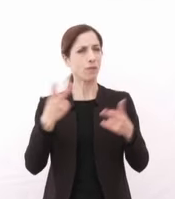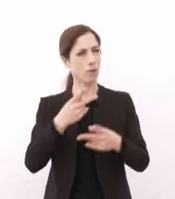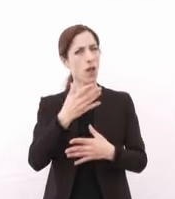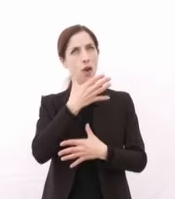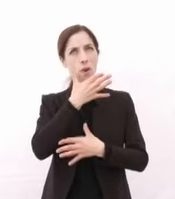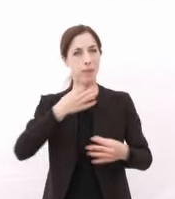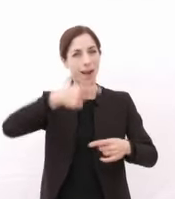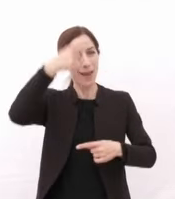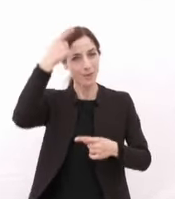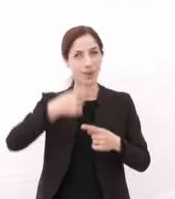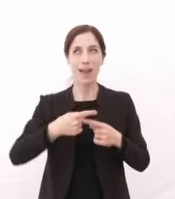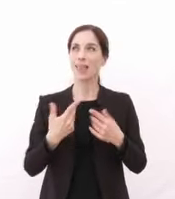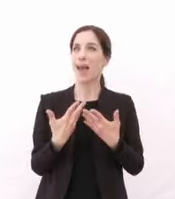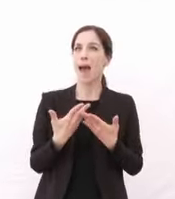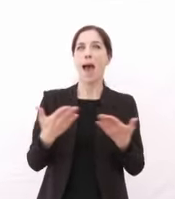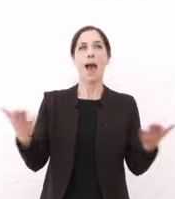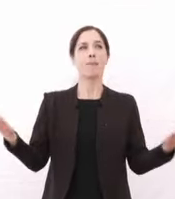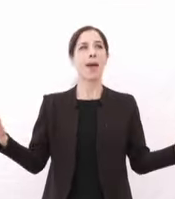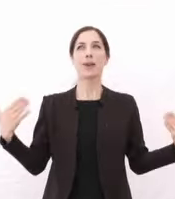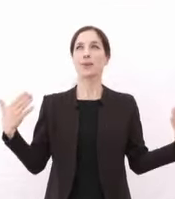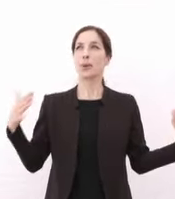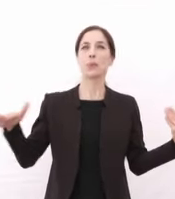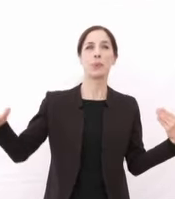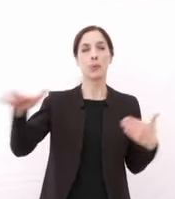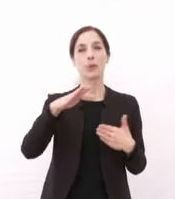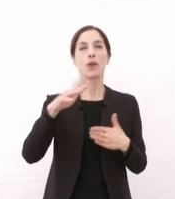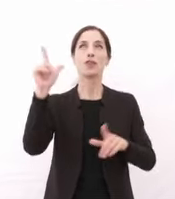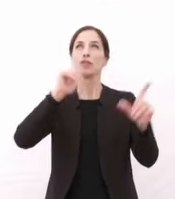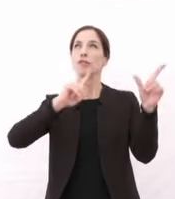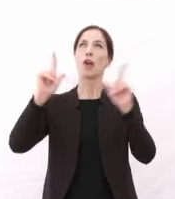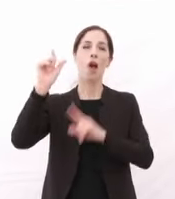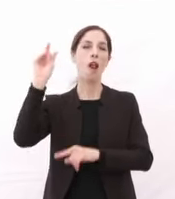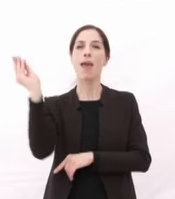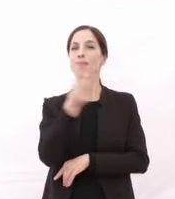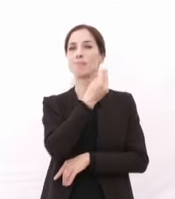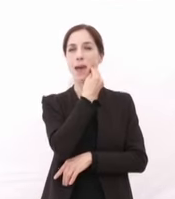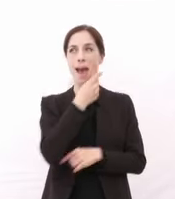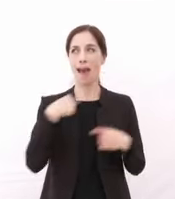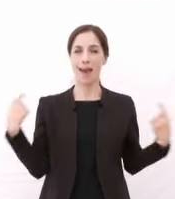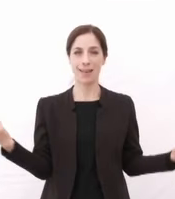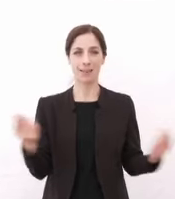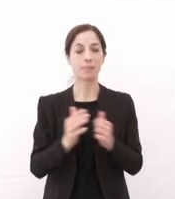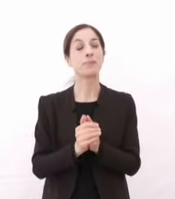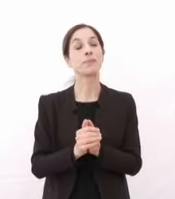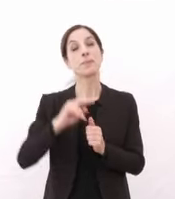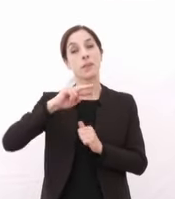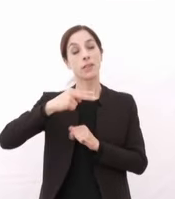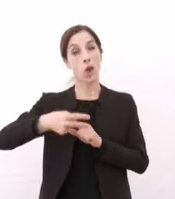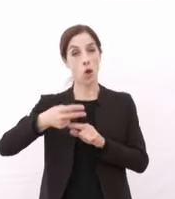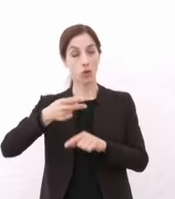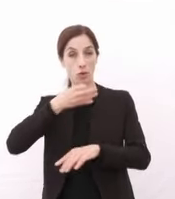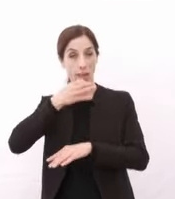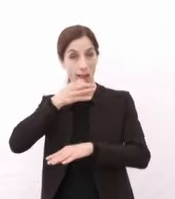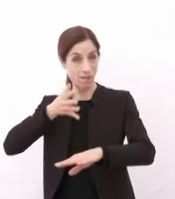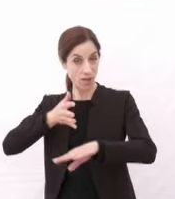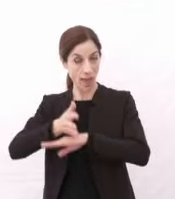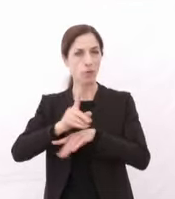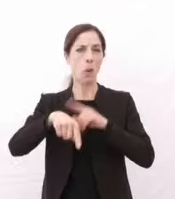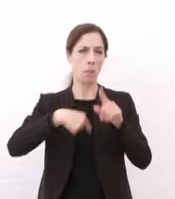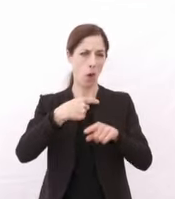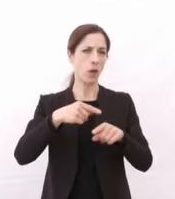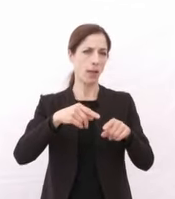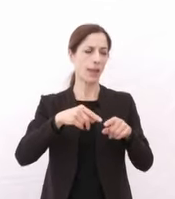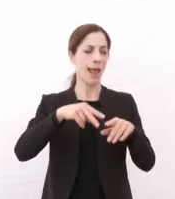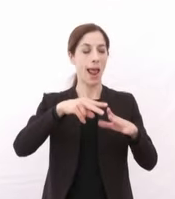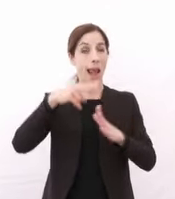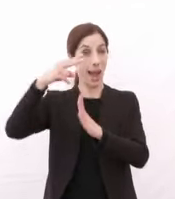siamo all'aperto e il sole ci bacia. Il secondo intervento, prima di cominciare la lettura, lo dedichiamo ad una storia,